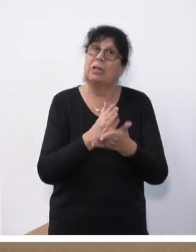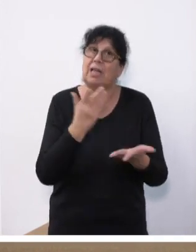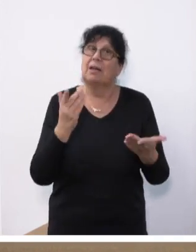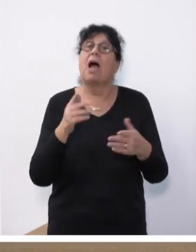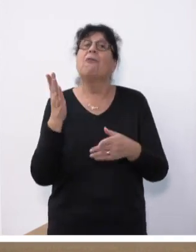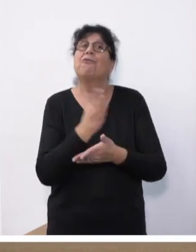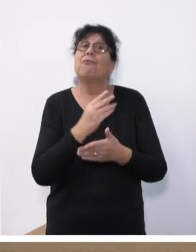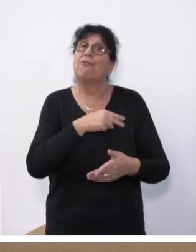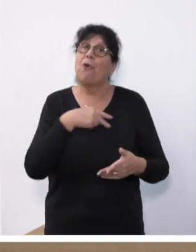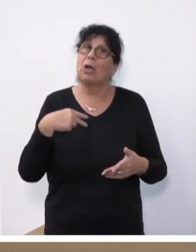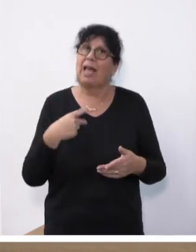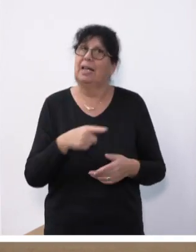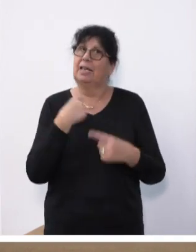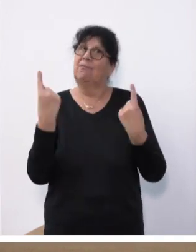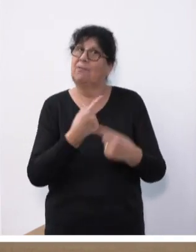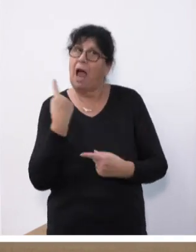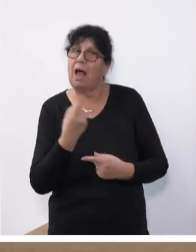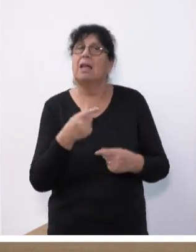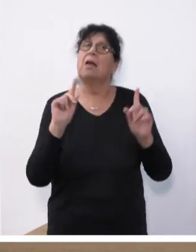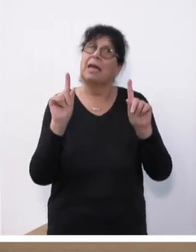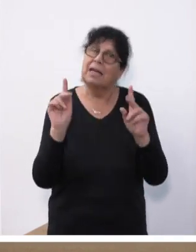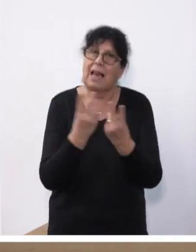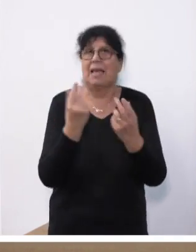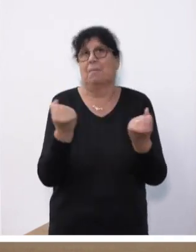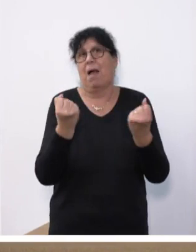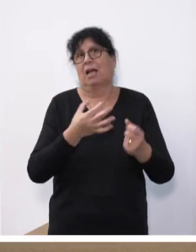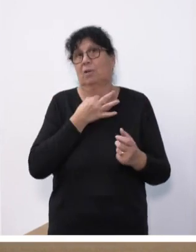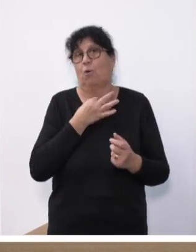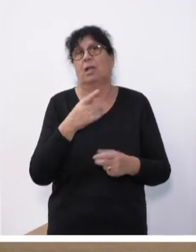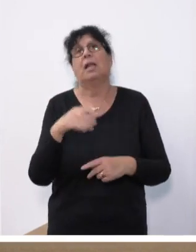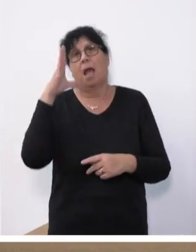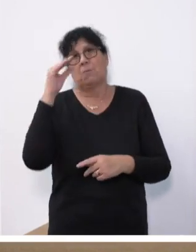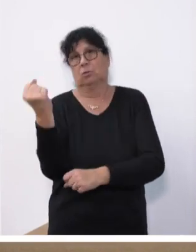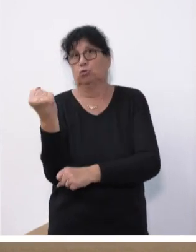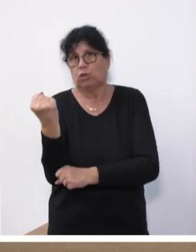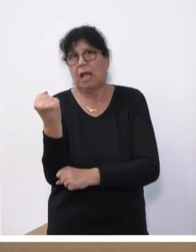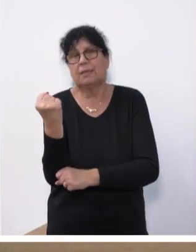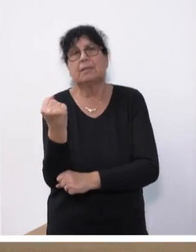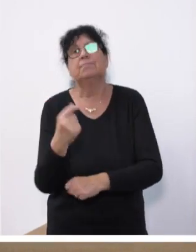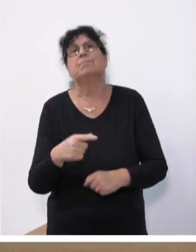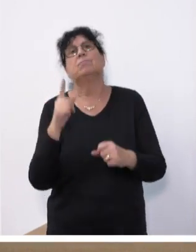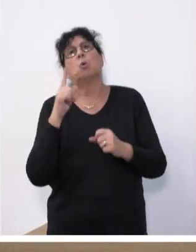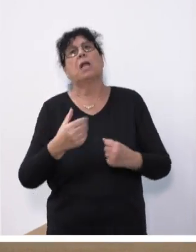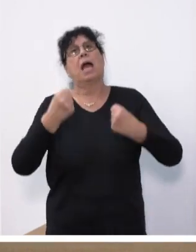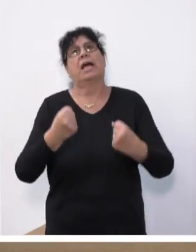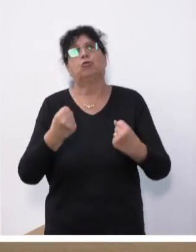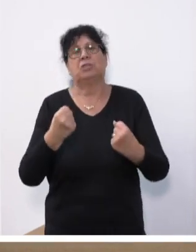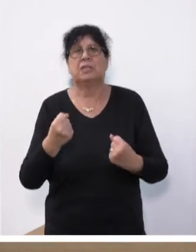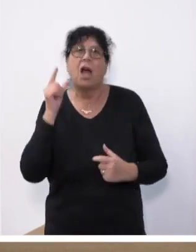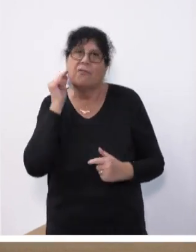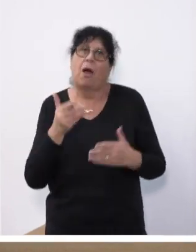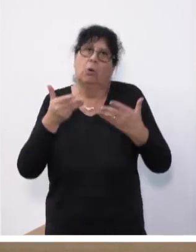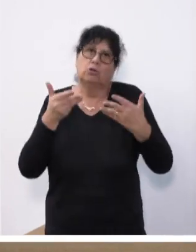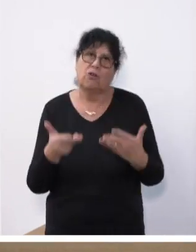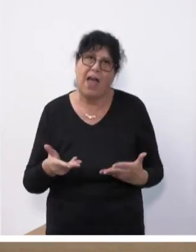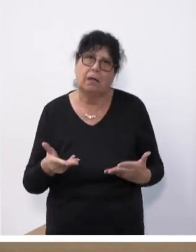Würde man genau mit den Vorurteilen hantieren, die wir gerne alle egalisieren würden. Mann stark, privilegiert und herrschend, Frau schwach, unterdrückt